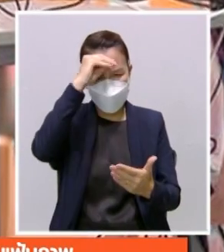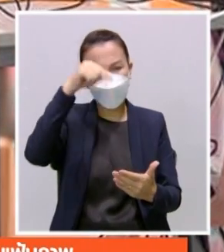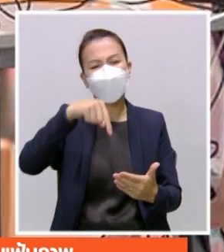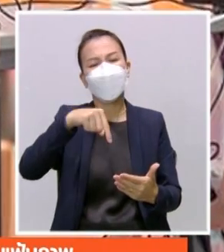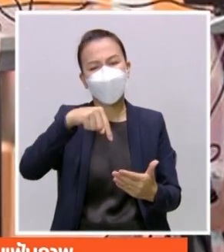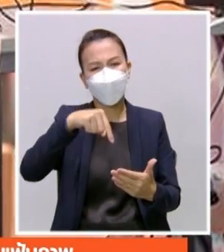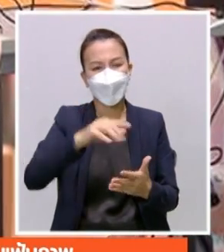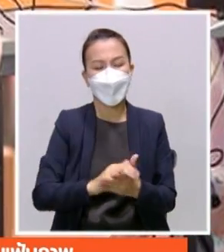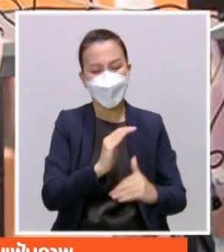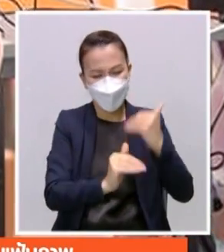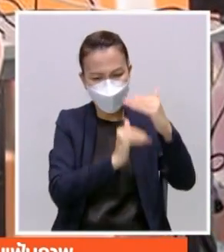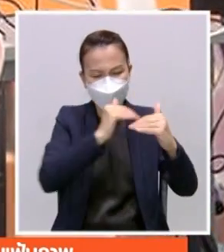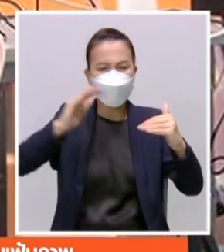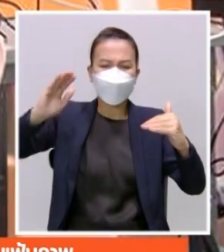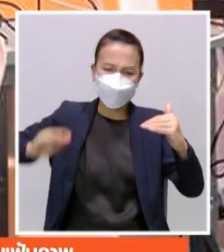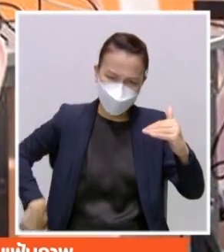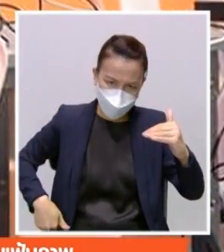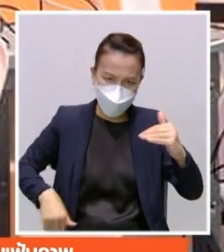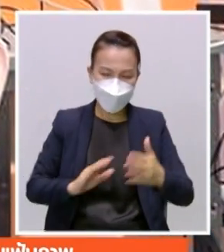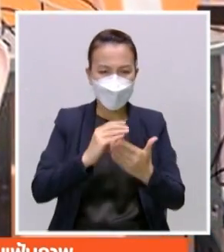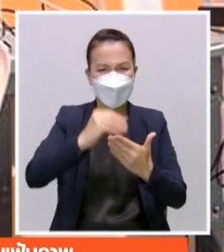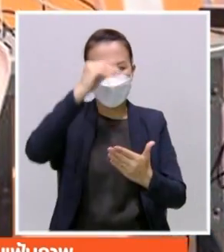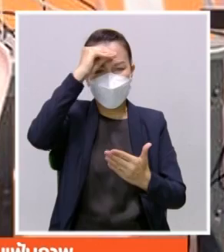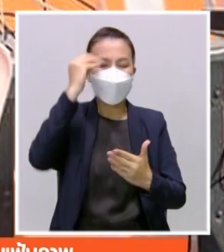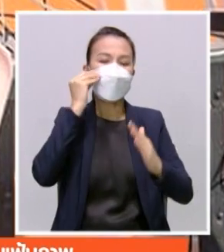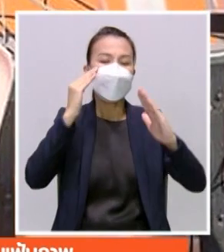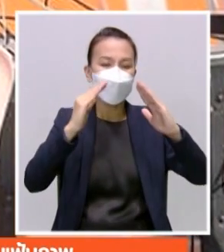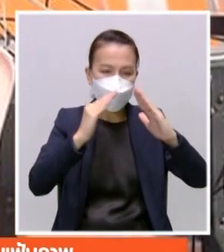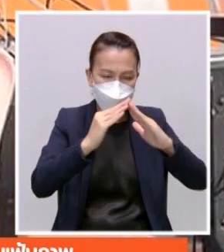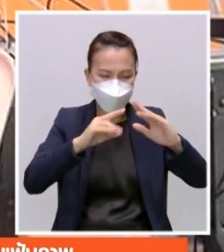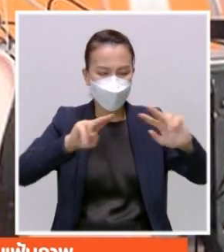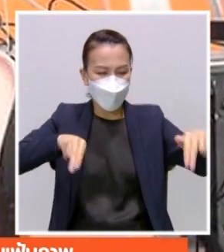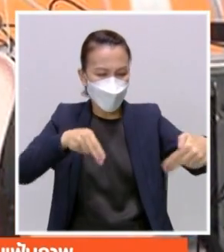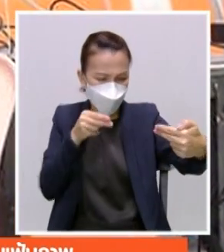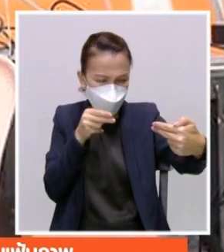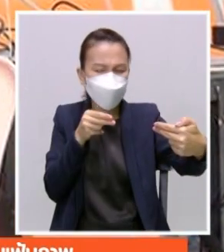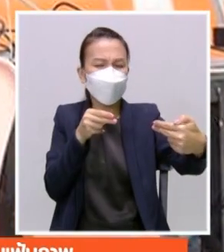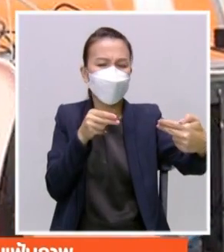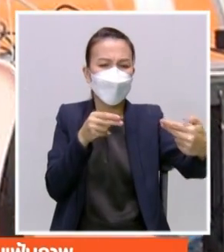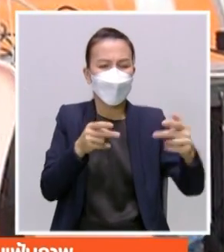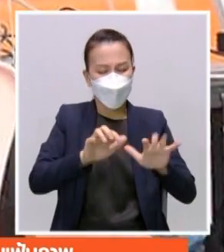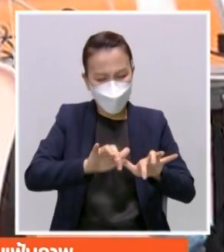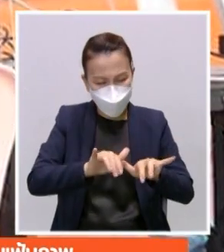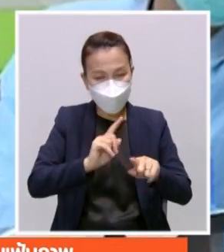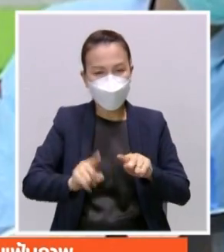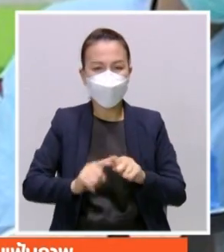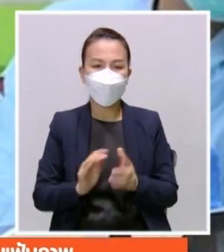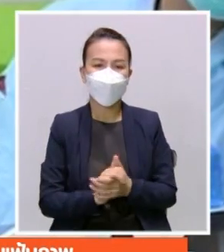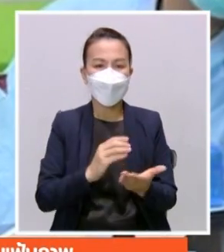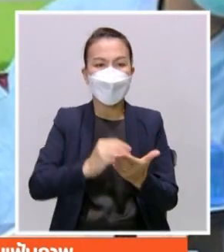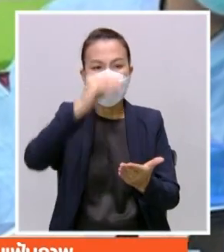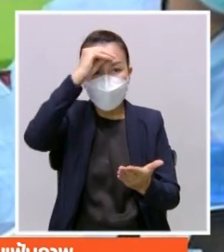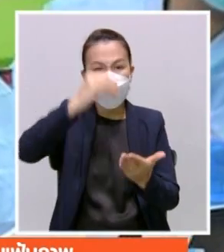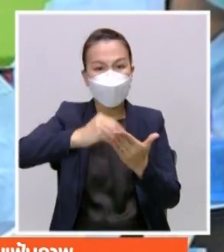เรียนพัฒนาการเพราะว่าต้องเรียนจากที่บ้านเรียนจากทางไกลหรือว่าเรียนออนไลน์ทำให้ประสิทธิภาพ